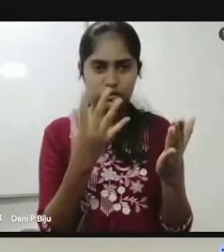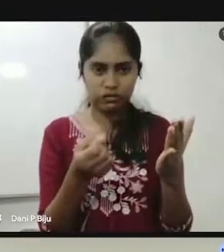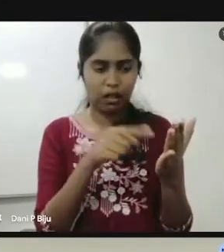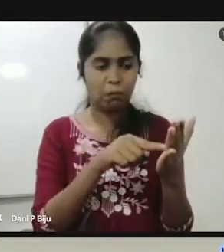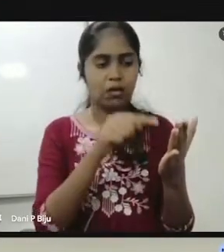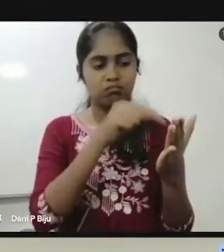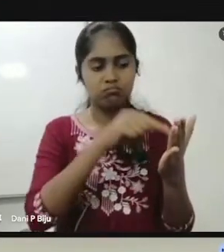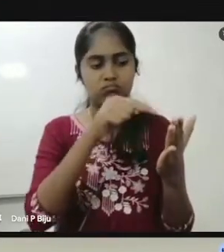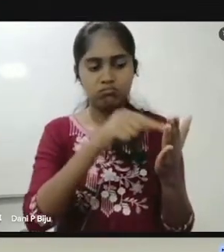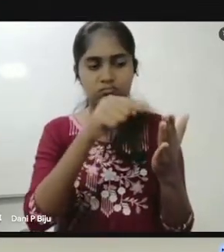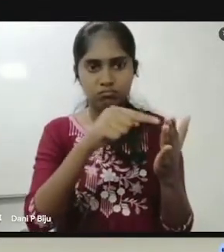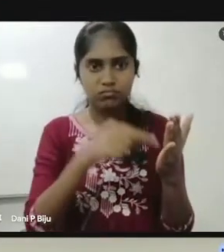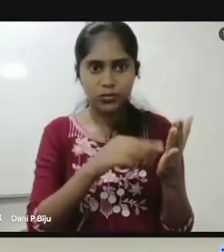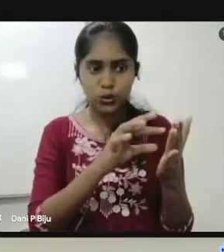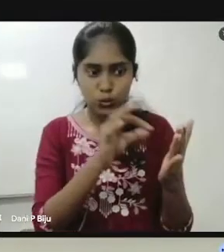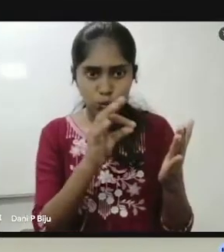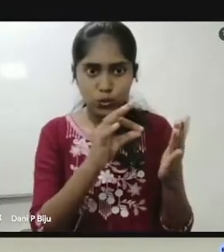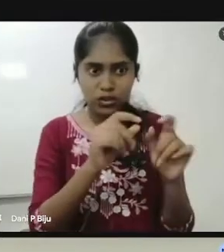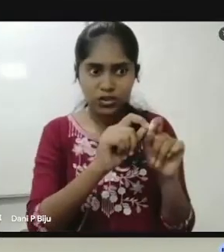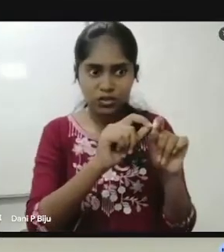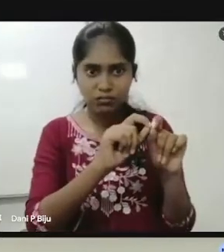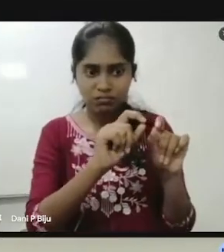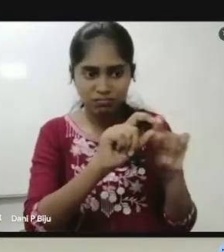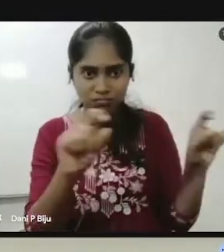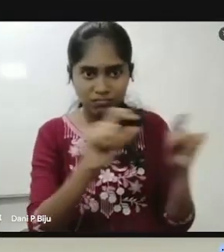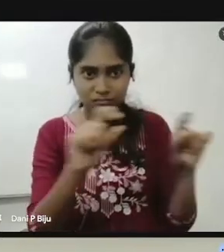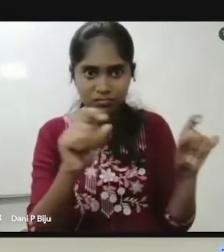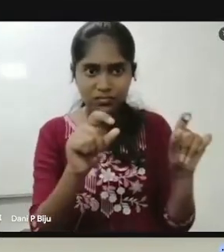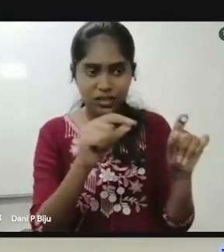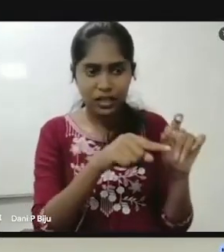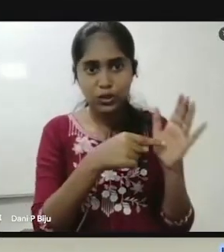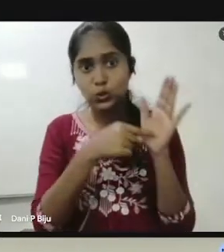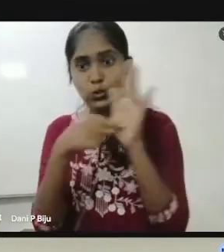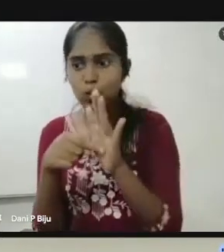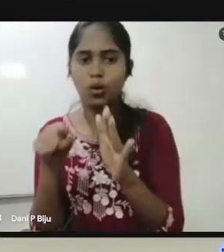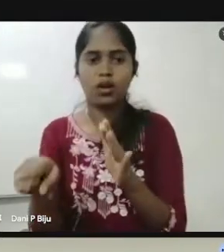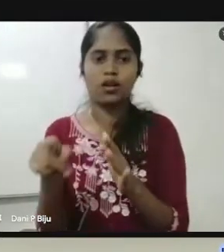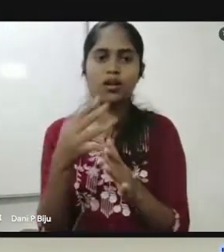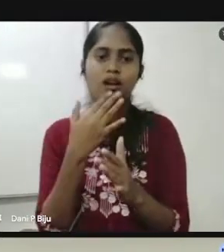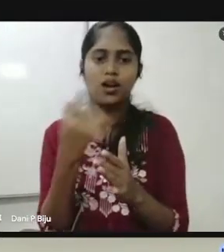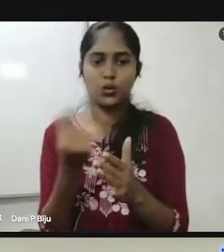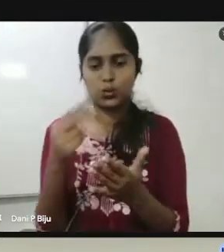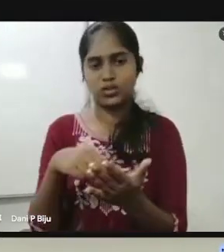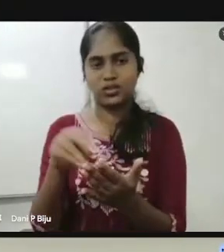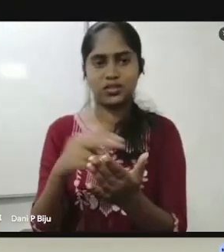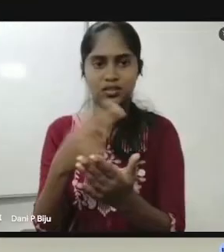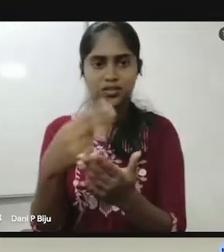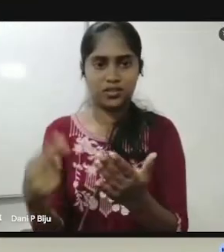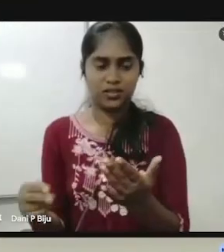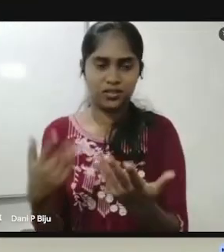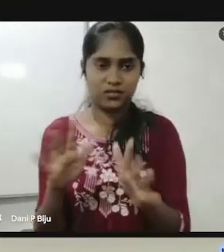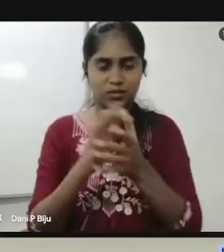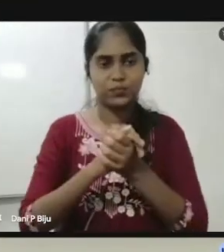വാണ്ട്സ് പർപ്പിൾ എന്നുള്ള സെന്റൻസ് കൺസ്ട്രക്ട് ചെയ്ത് കമ്മ്യൂണിക്കേറ്റ് ചെയ്തത്. അപ്പൊ ഈ ഒരു അവസരത്തിൽ ഞാൻ ഒരു